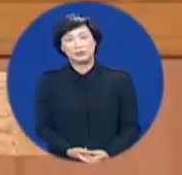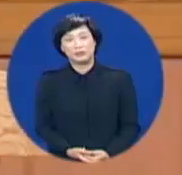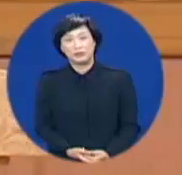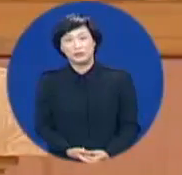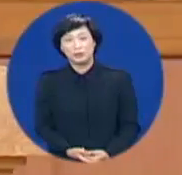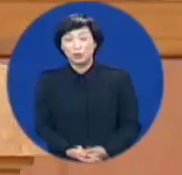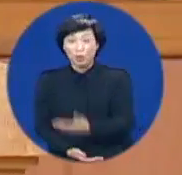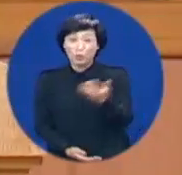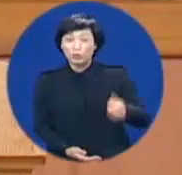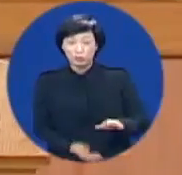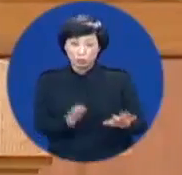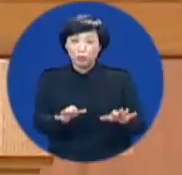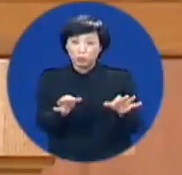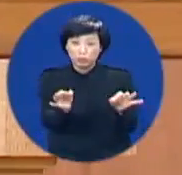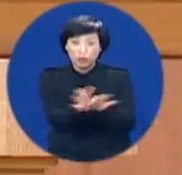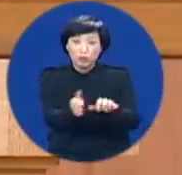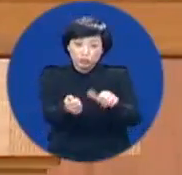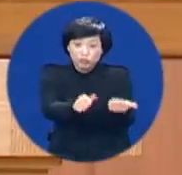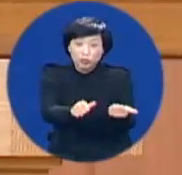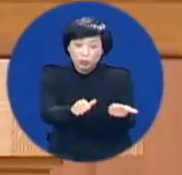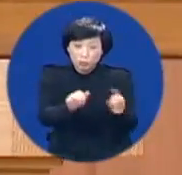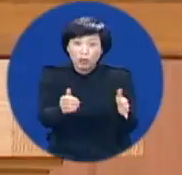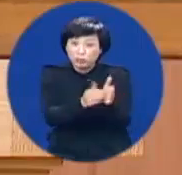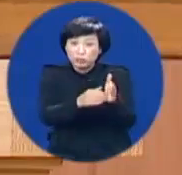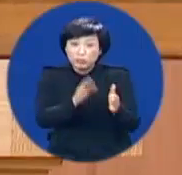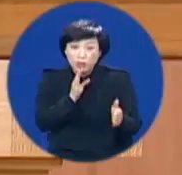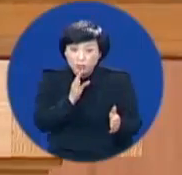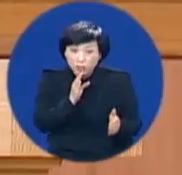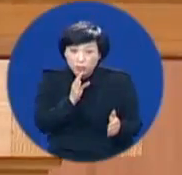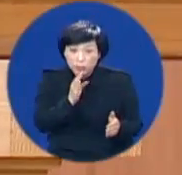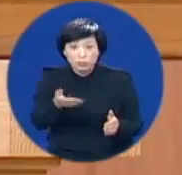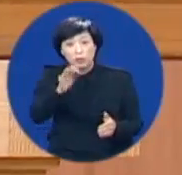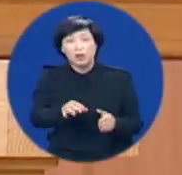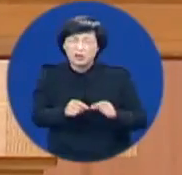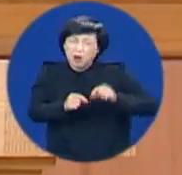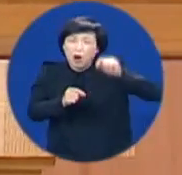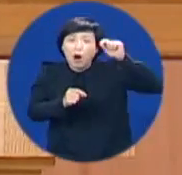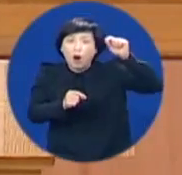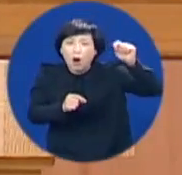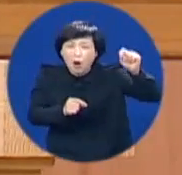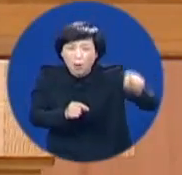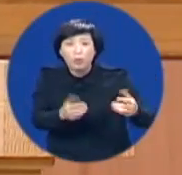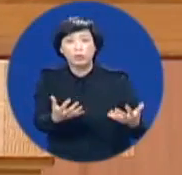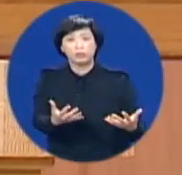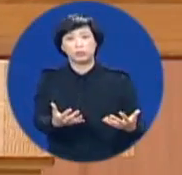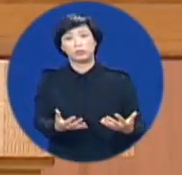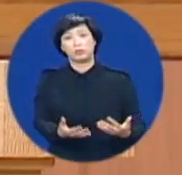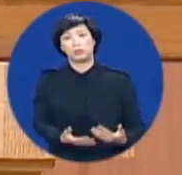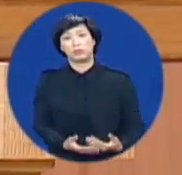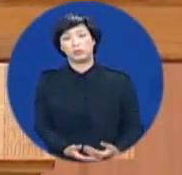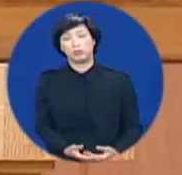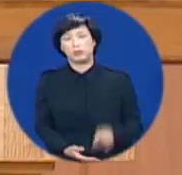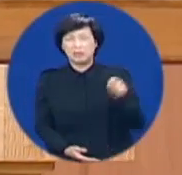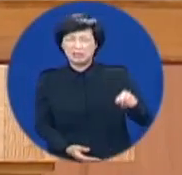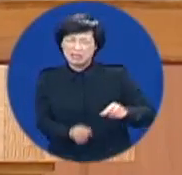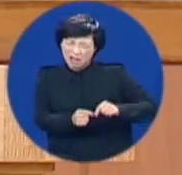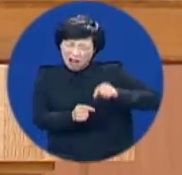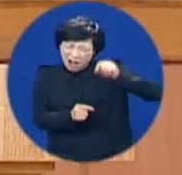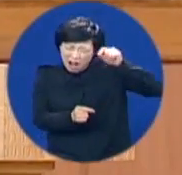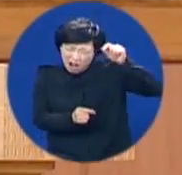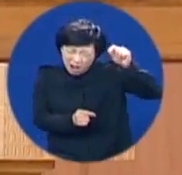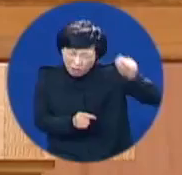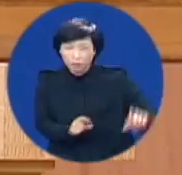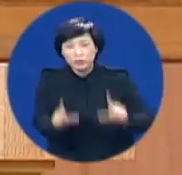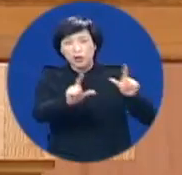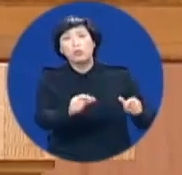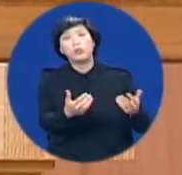뭐 죽어야 뭐 견딜 수가 없는 것, 견딜 수가 없는 것. 그래서 영원히